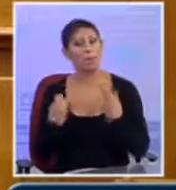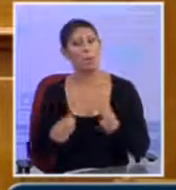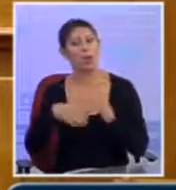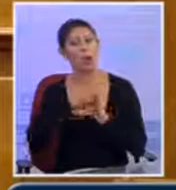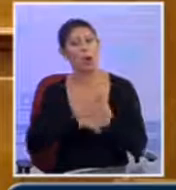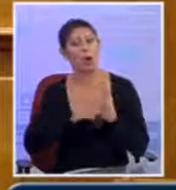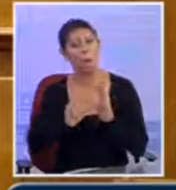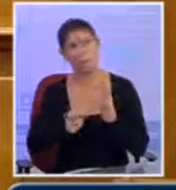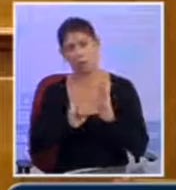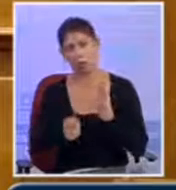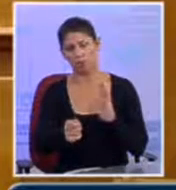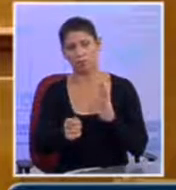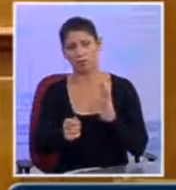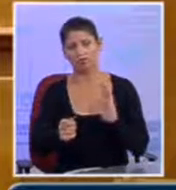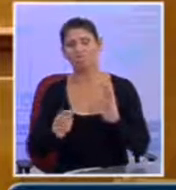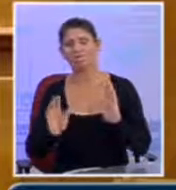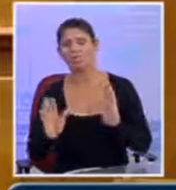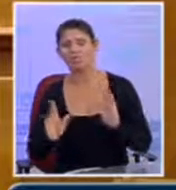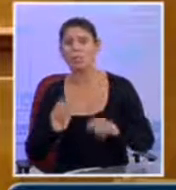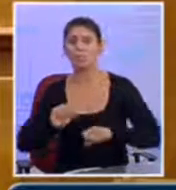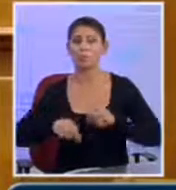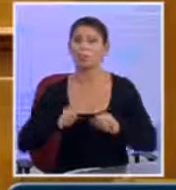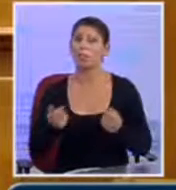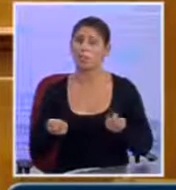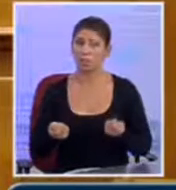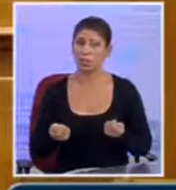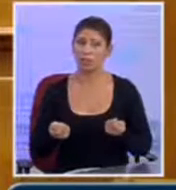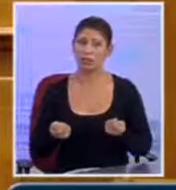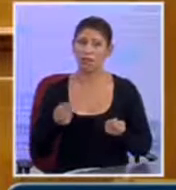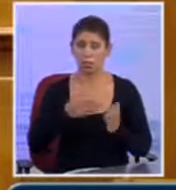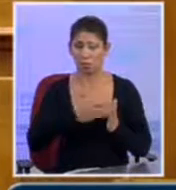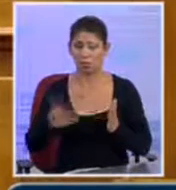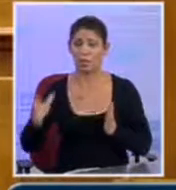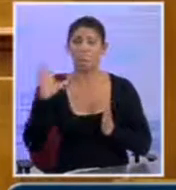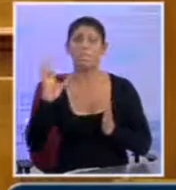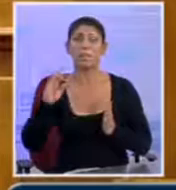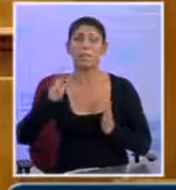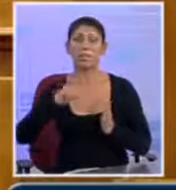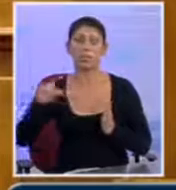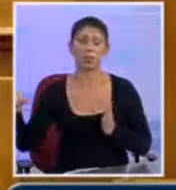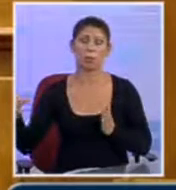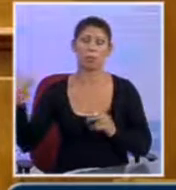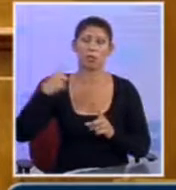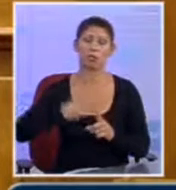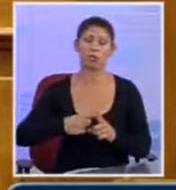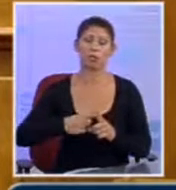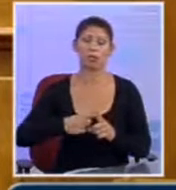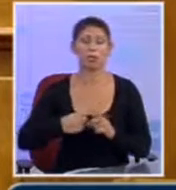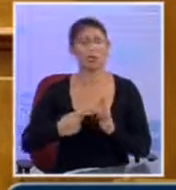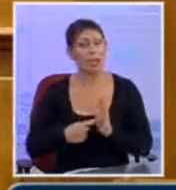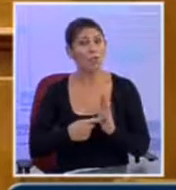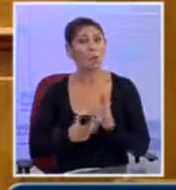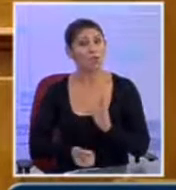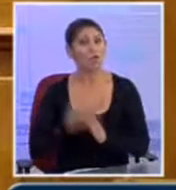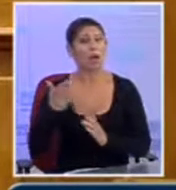όρους αποπληρωμής. Άρα η προσπάθεια που γίνεται αυτά τα 50 δις να προσθεθούν, να εμφανιστούν ως